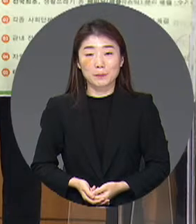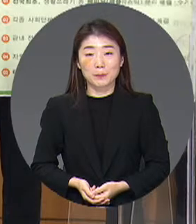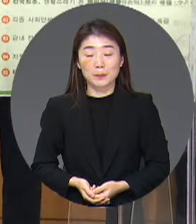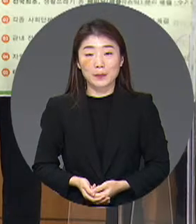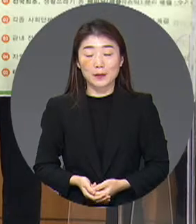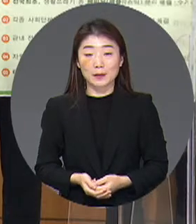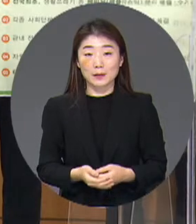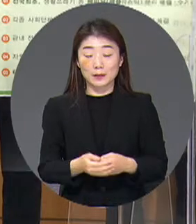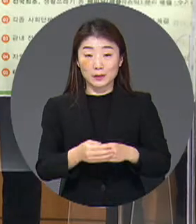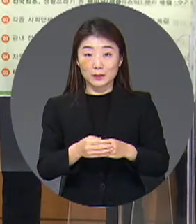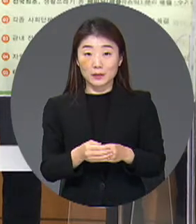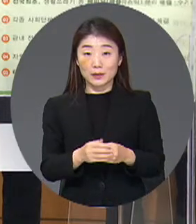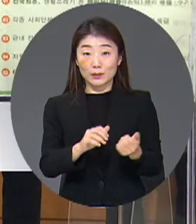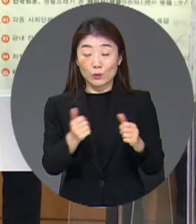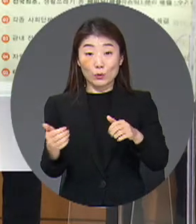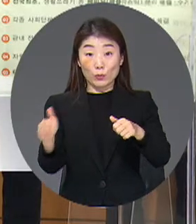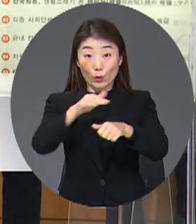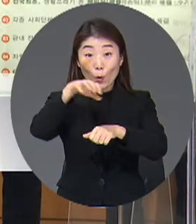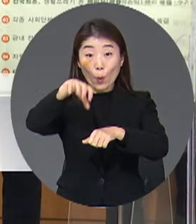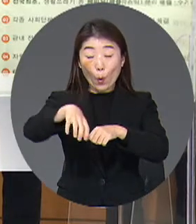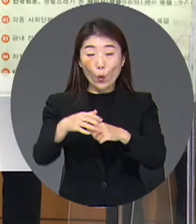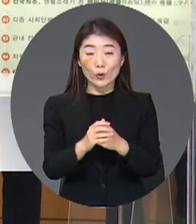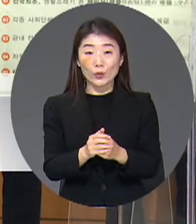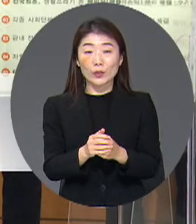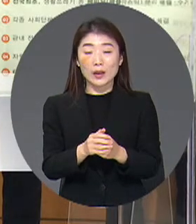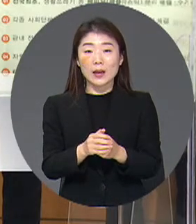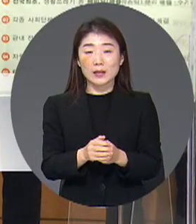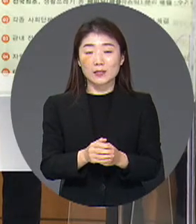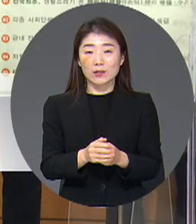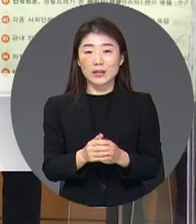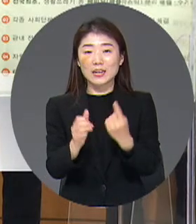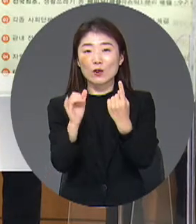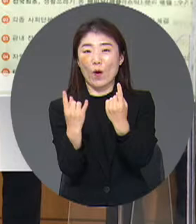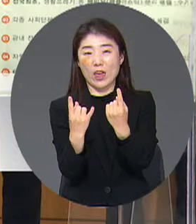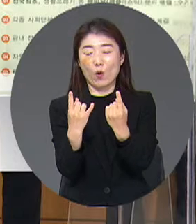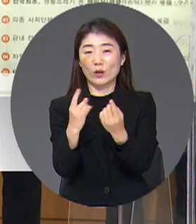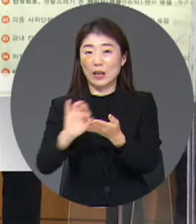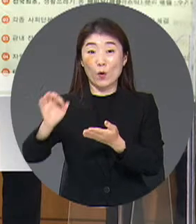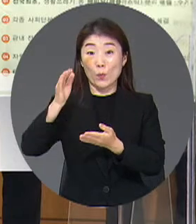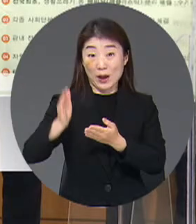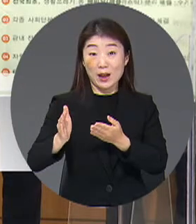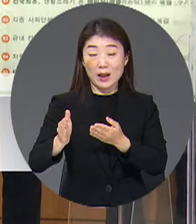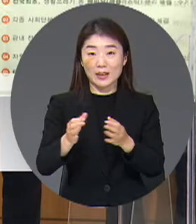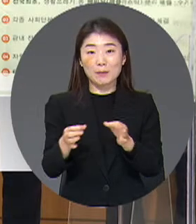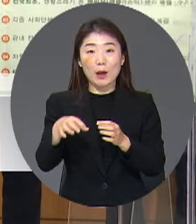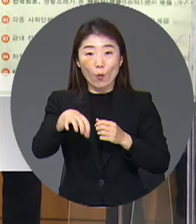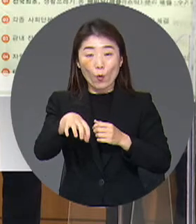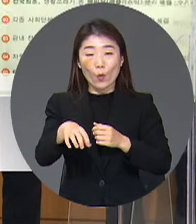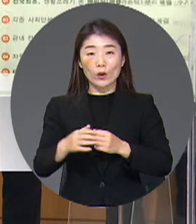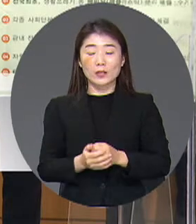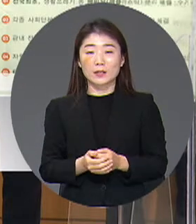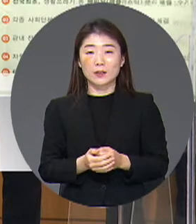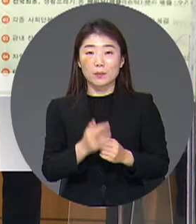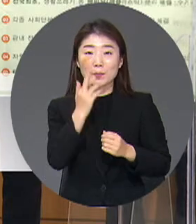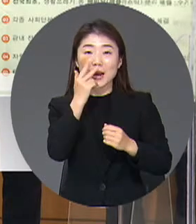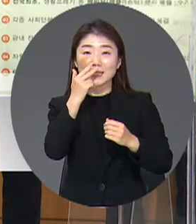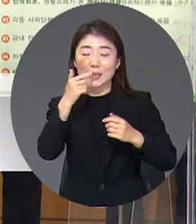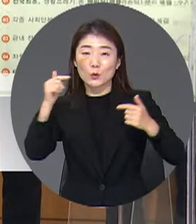공원 묘연과 장례식장에서 일회용품을 퇴출시킨 김해 씨가 탈플라스틱 정책에 속도를 내고